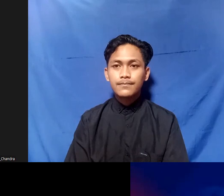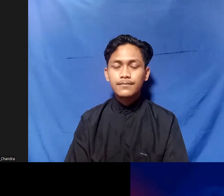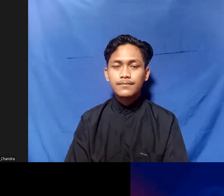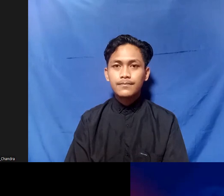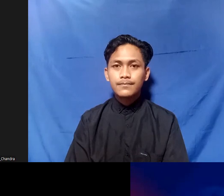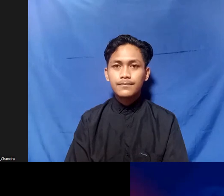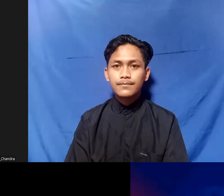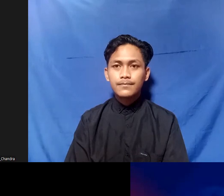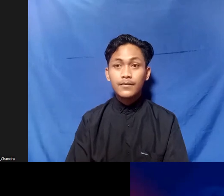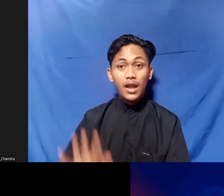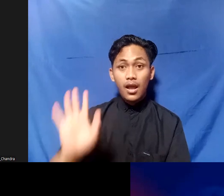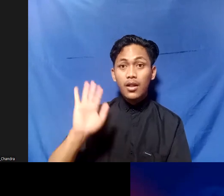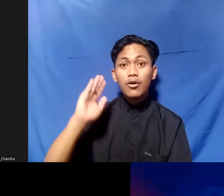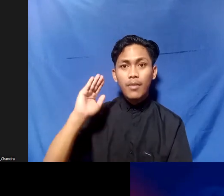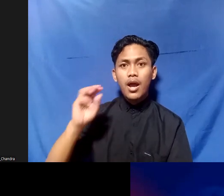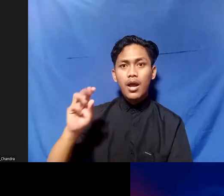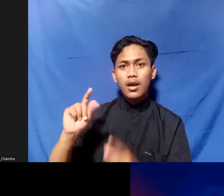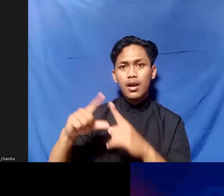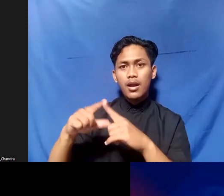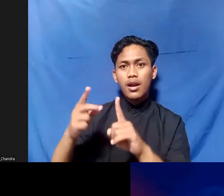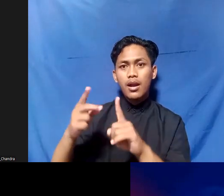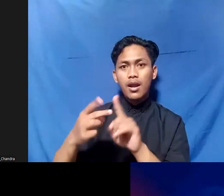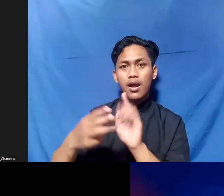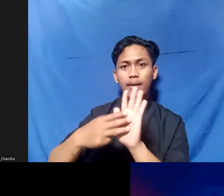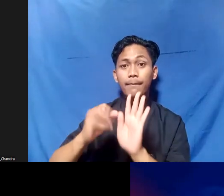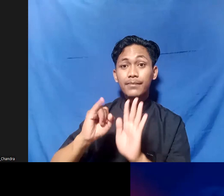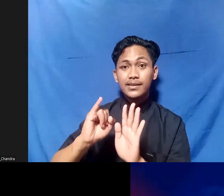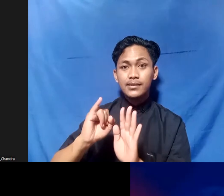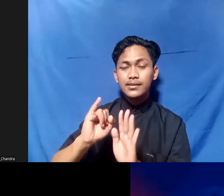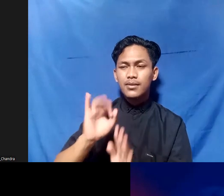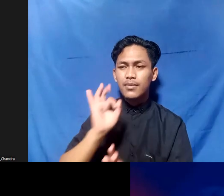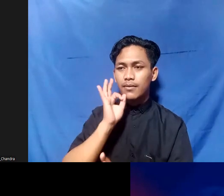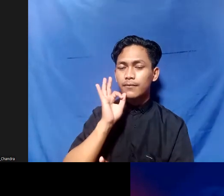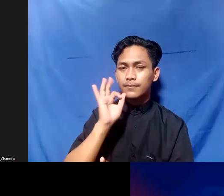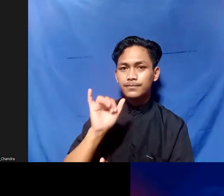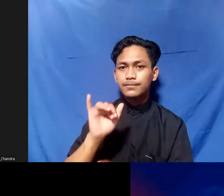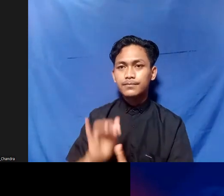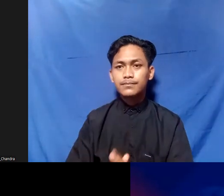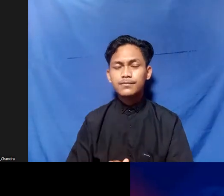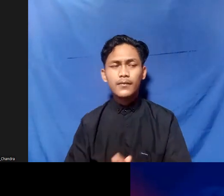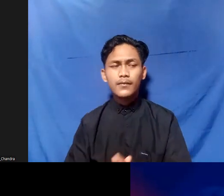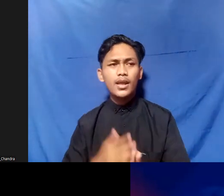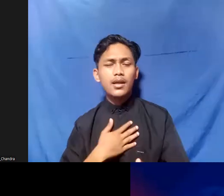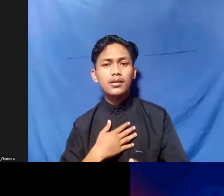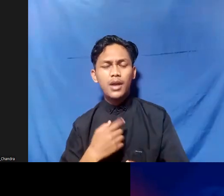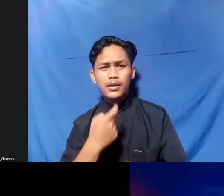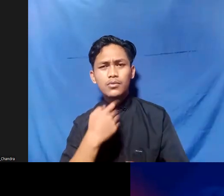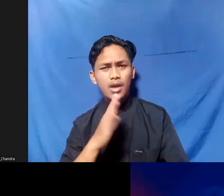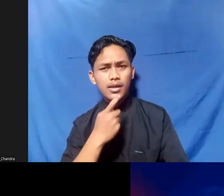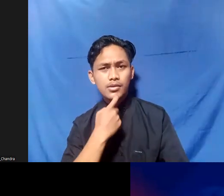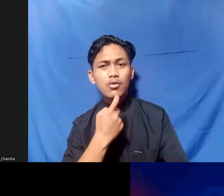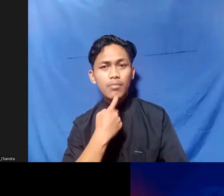Halo Mbak Rahmi Iya maaf saya pernah itu sudah